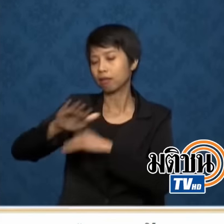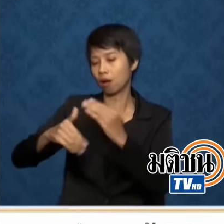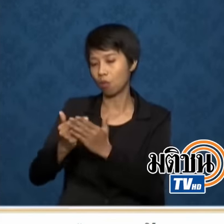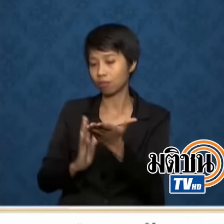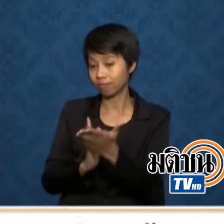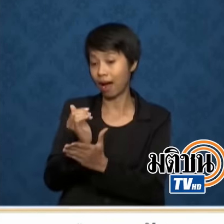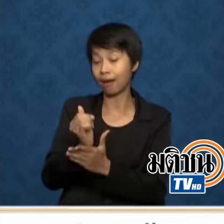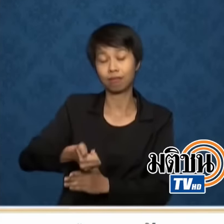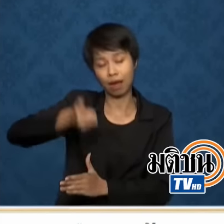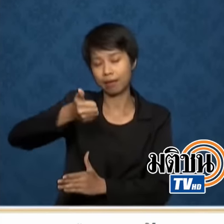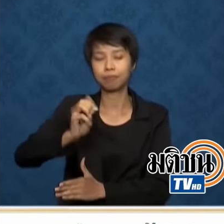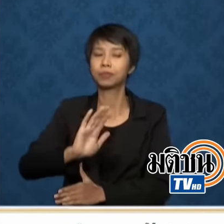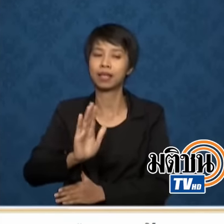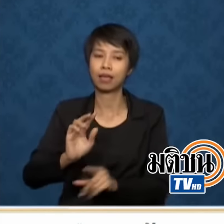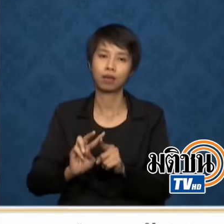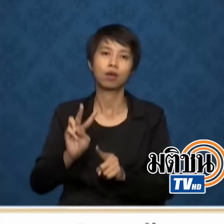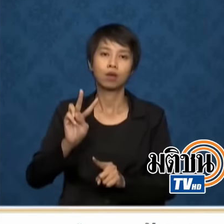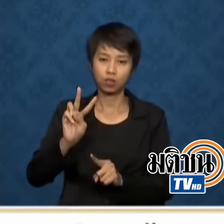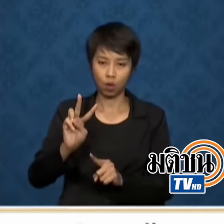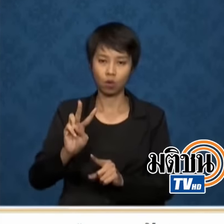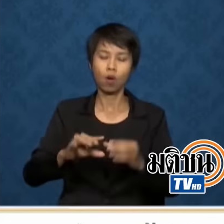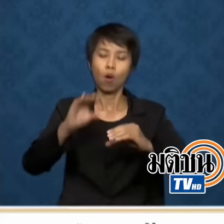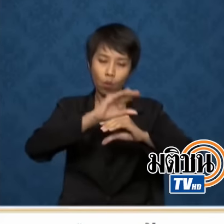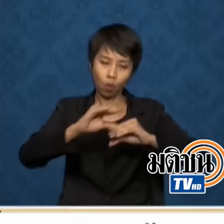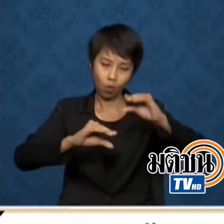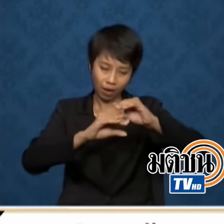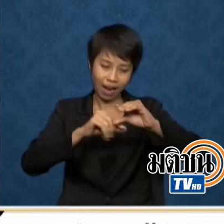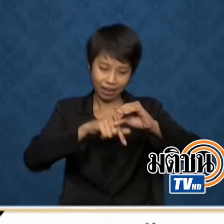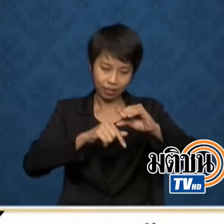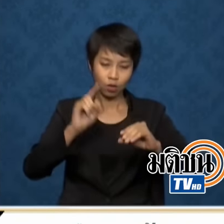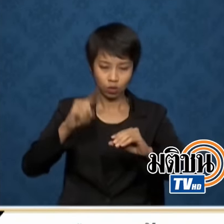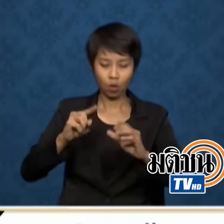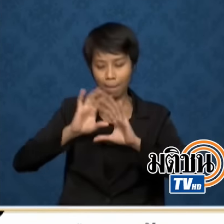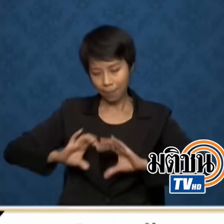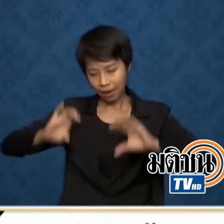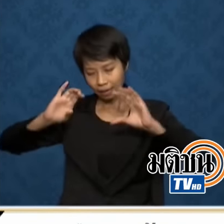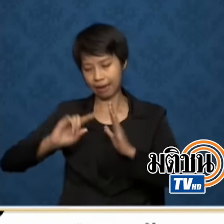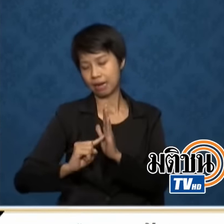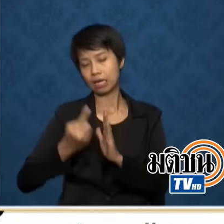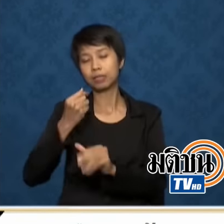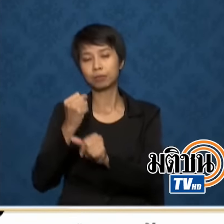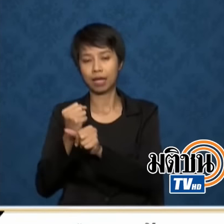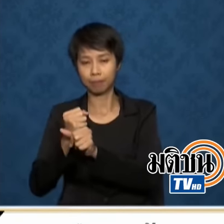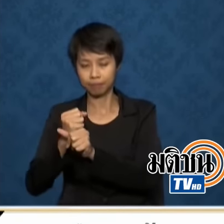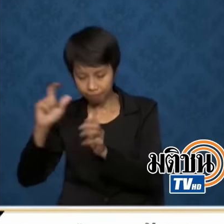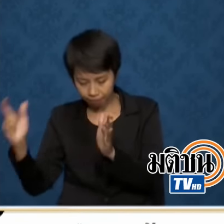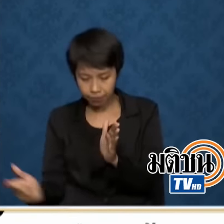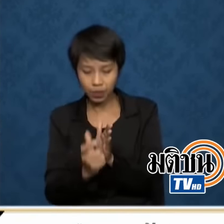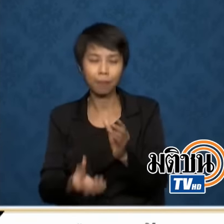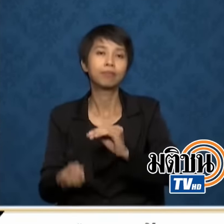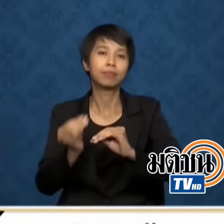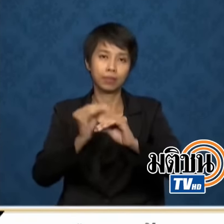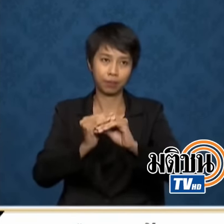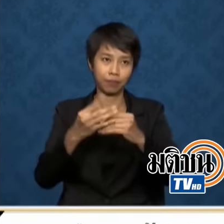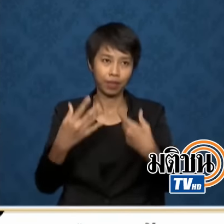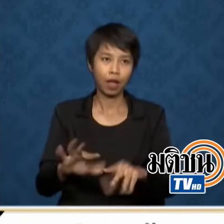นะครับสองคือแน่นอนว่าต้องมีโครงการที่เป็นการริเริ่มโดยภาครัฐที่จะเสริมเข้าไปอีกเพิ่มเติมนะครับเราก็จะได้เห็น